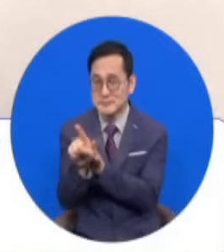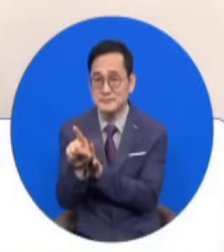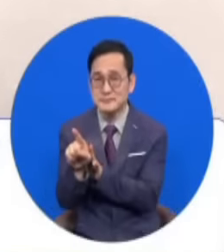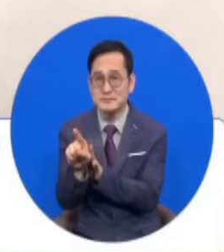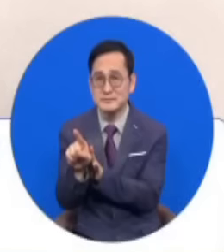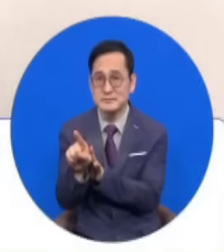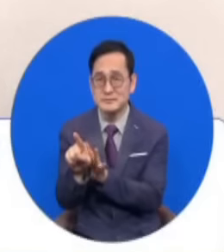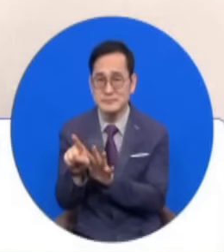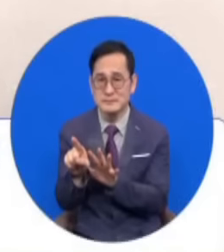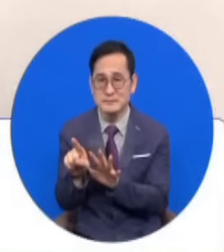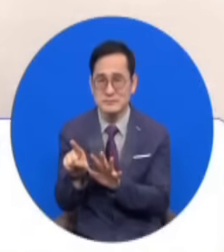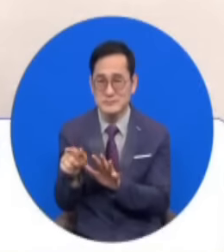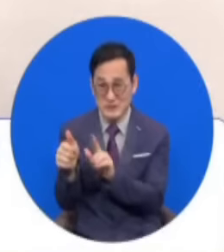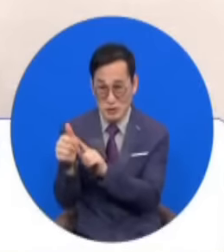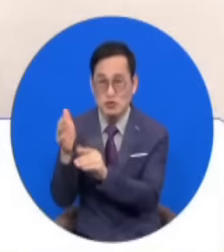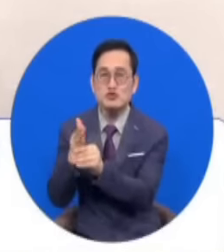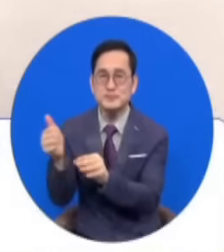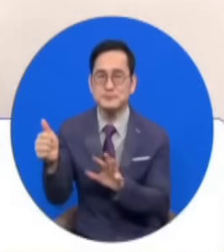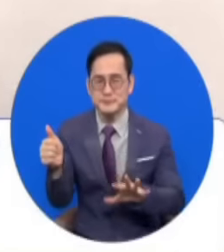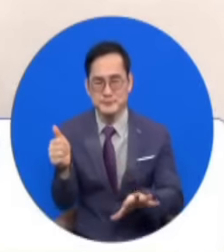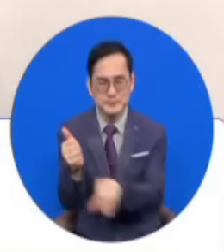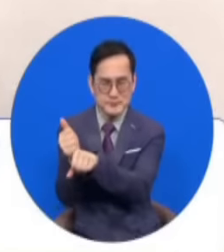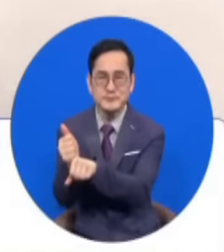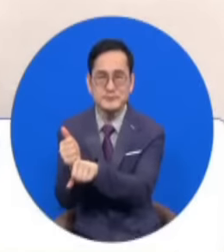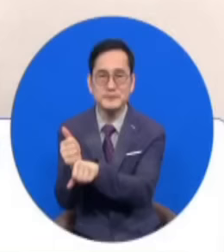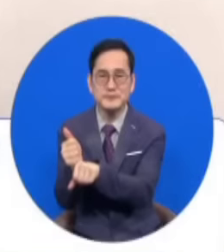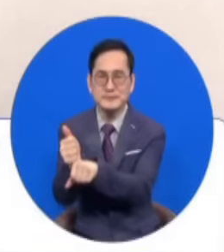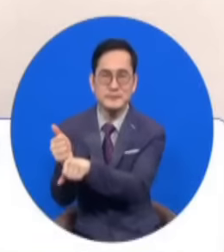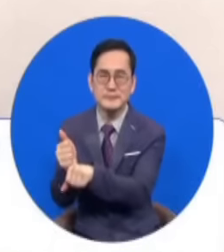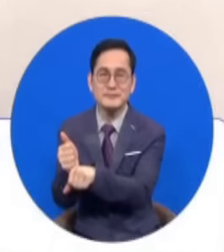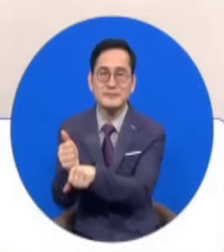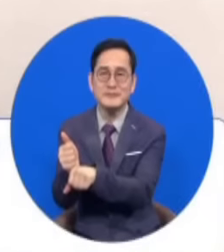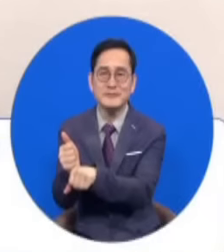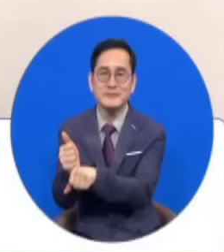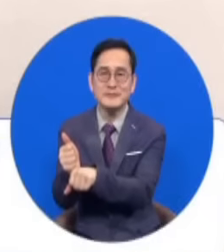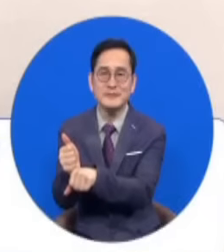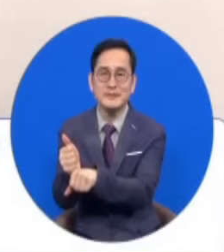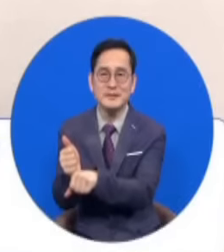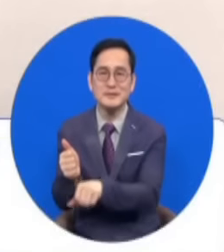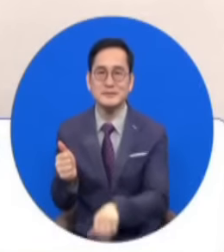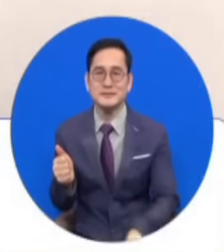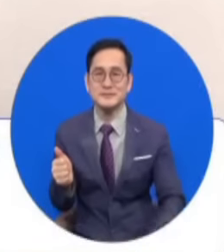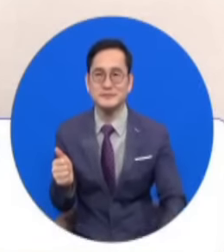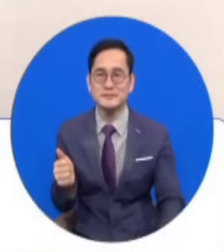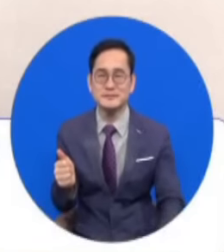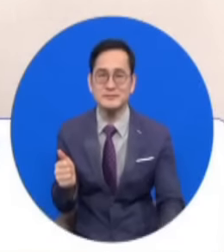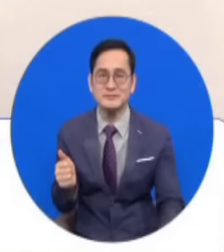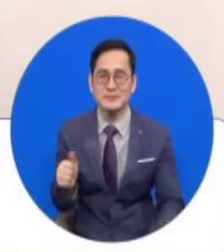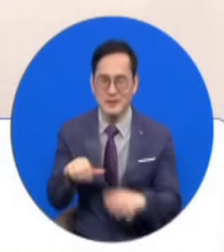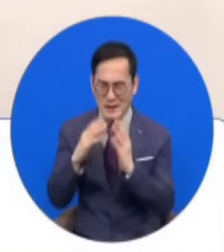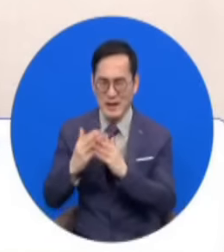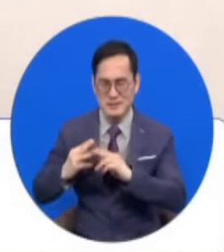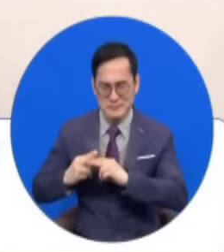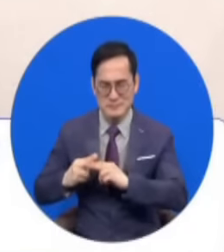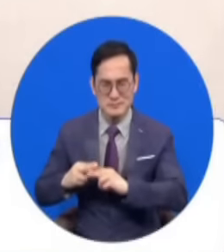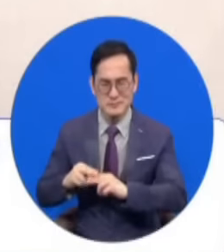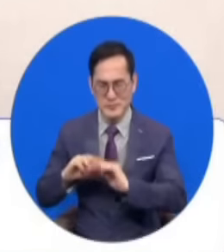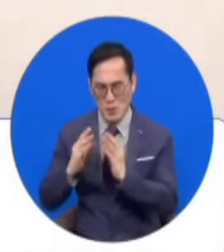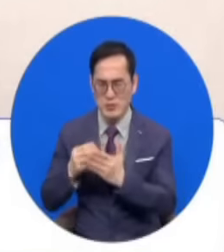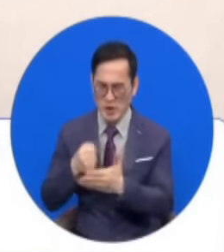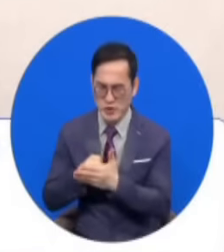임명은 됐었지만 사실은 뭐 본인들 지역구 선거운동하기 바빴고 예. 사실 선거운동 과정에서의 모든 결정이라든가 메시지 이